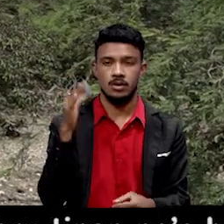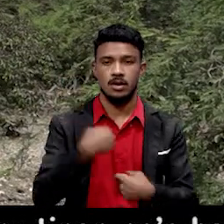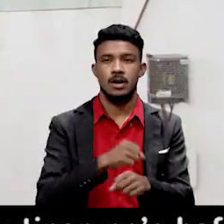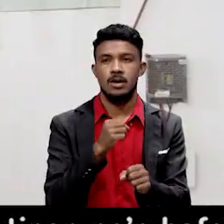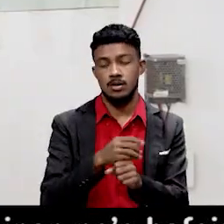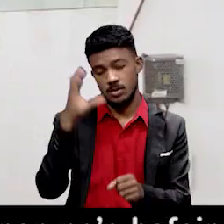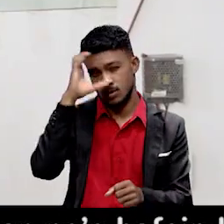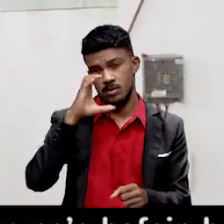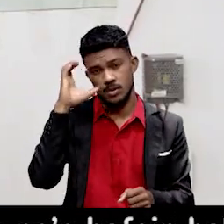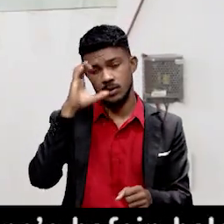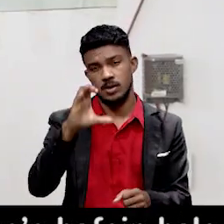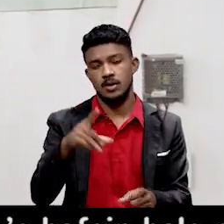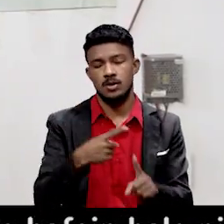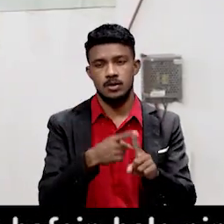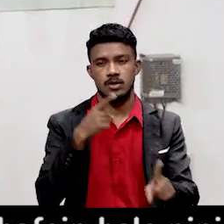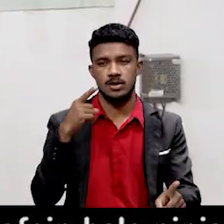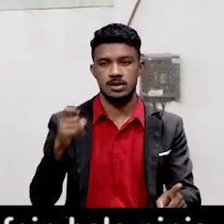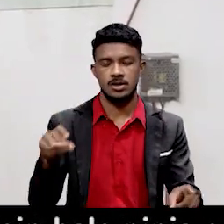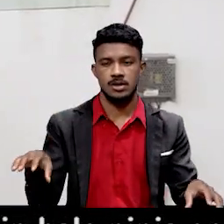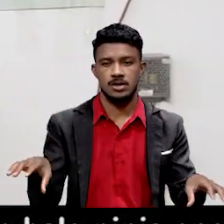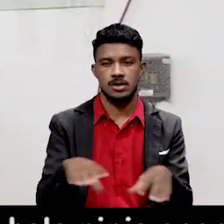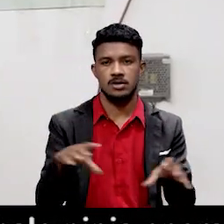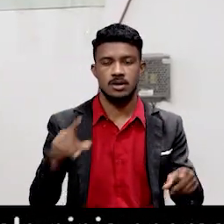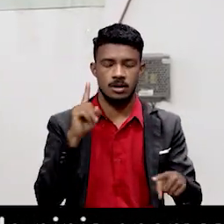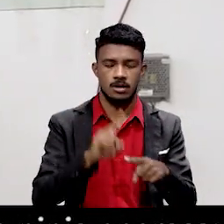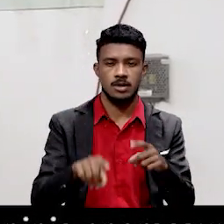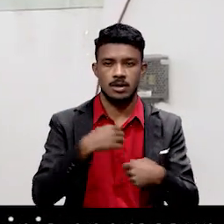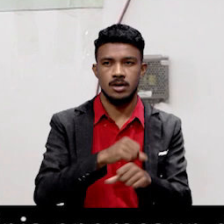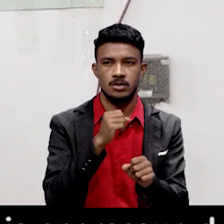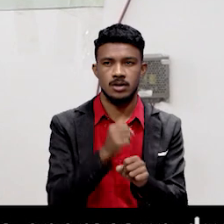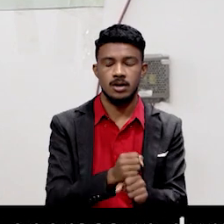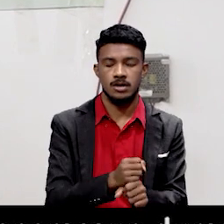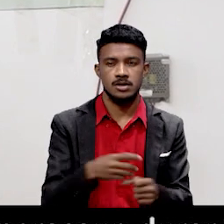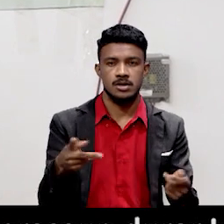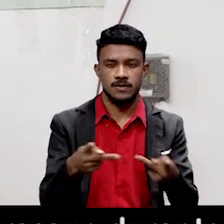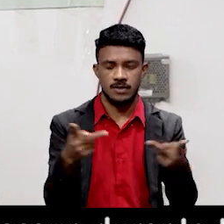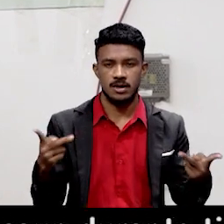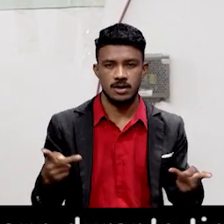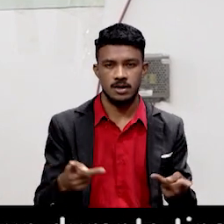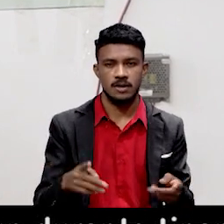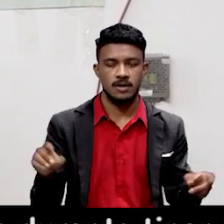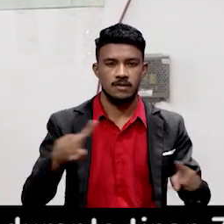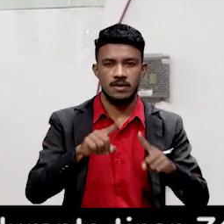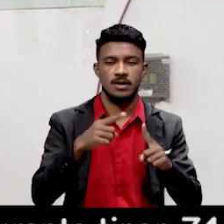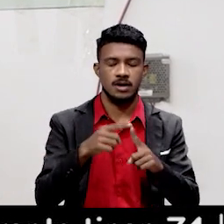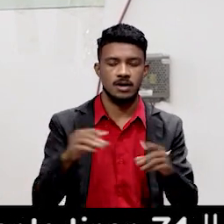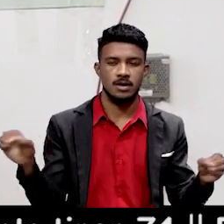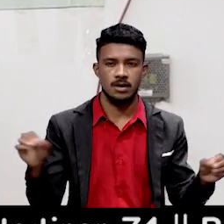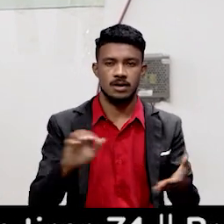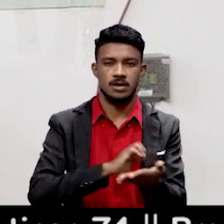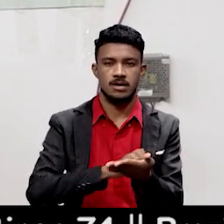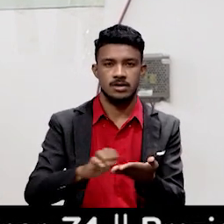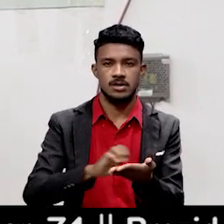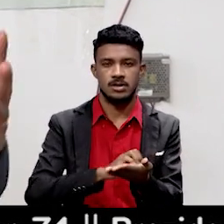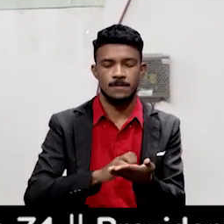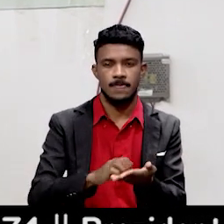tiona i husu empresa atu labele halo tan eskavasau ni ha fatine bahira lisensa lai ya mai be eskavasau